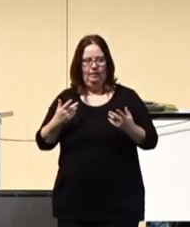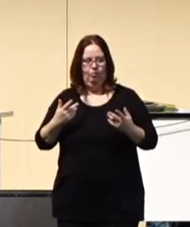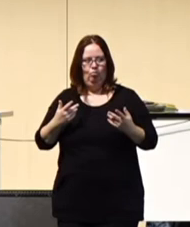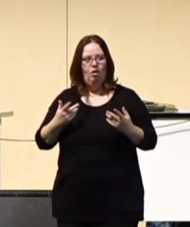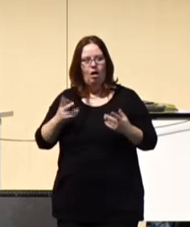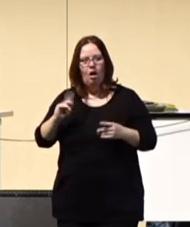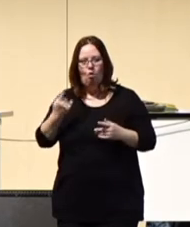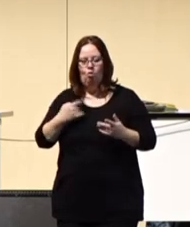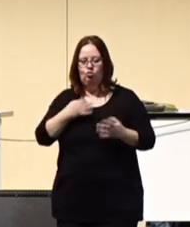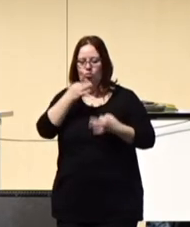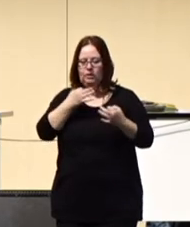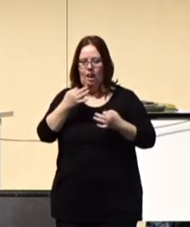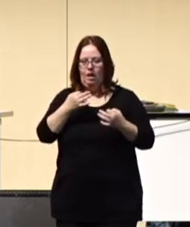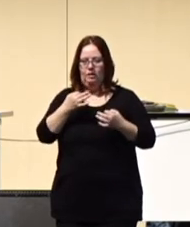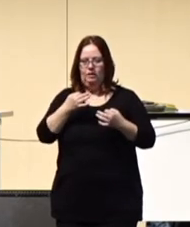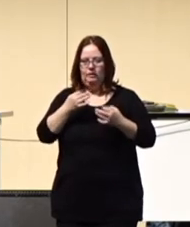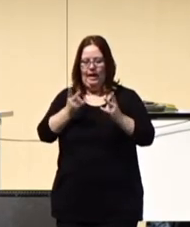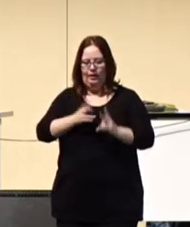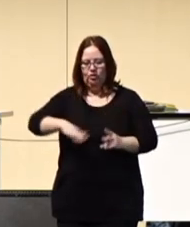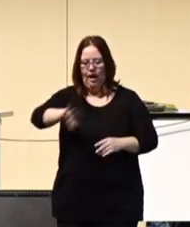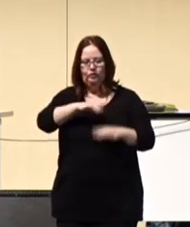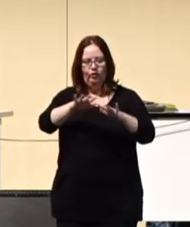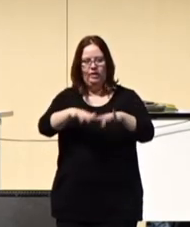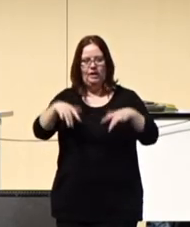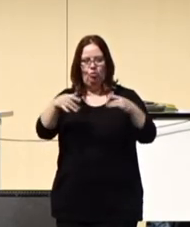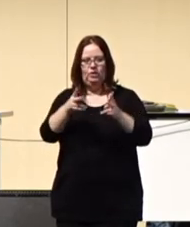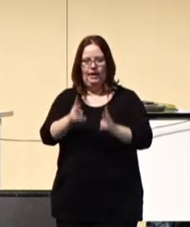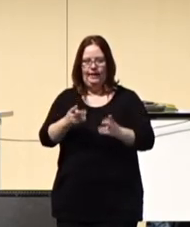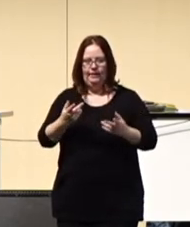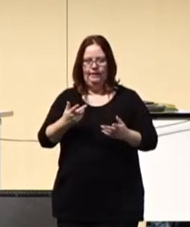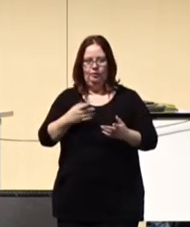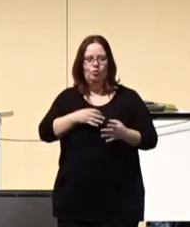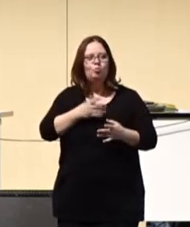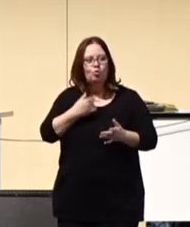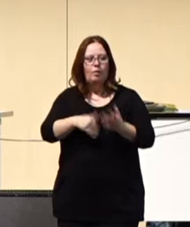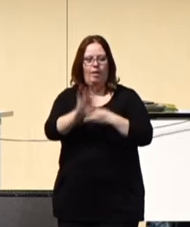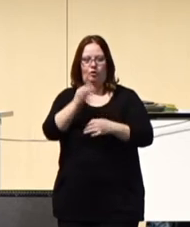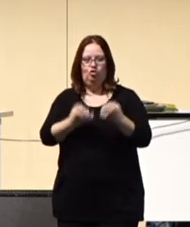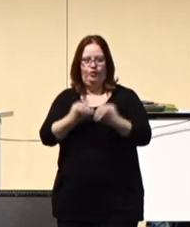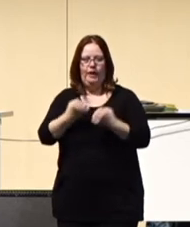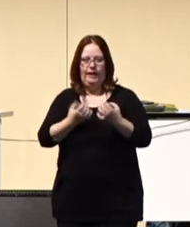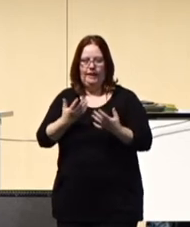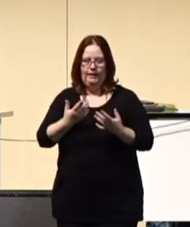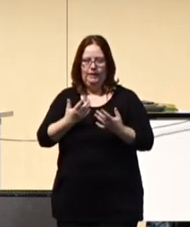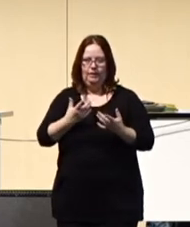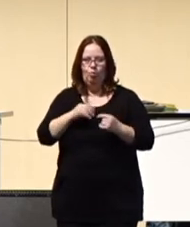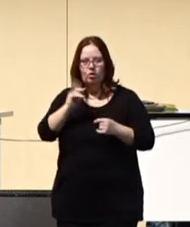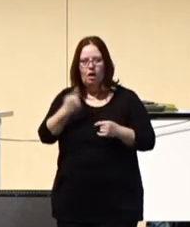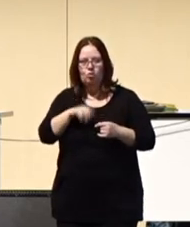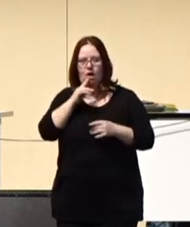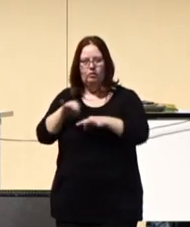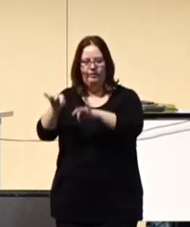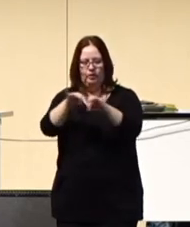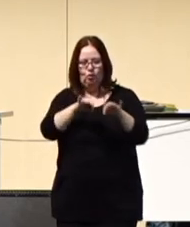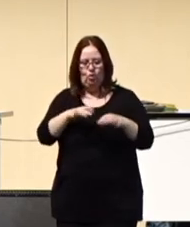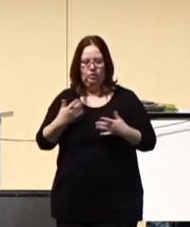besonders geschützten Rechtskreis des Versammlungsrechts und einer Versammlung natürlich besonders schwierig ist im Hinblick auf die Sanktion. Also